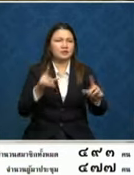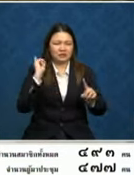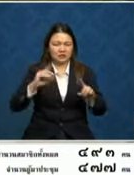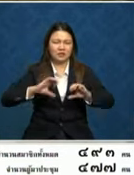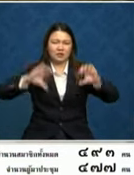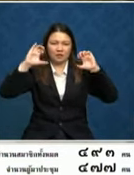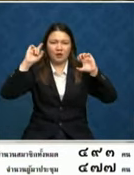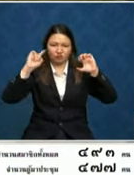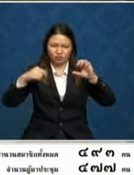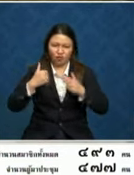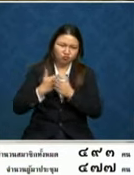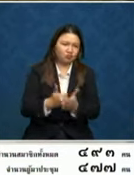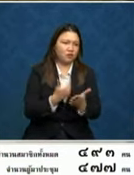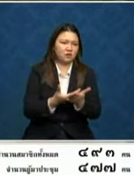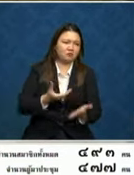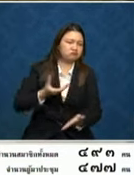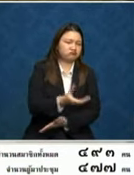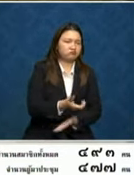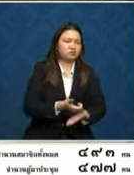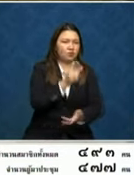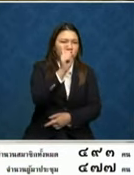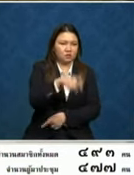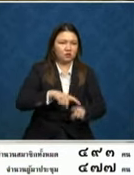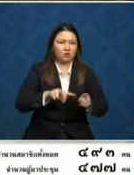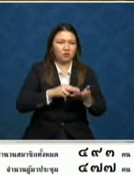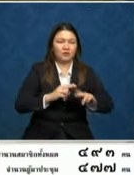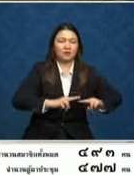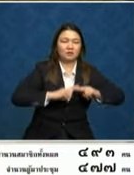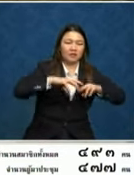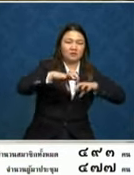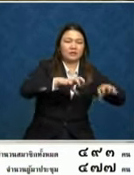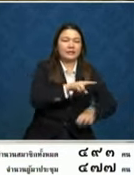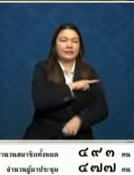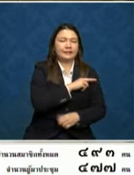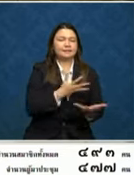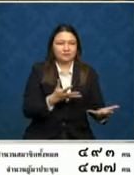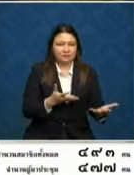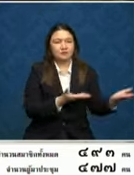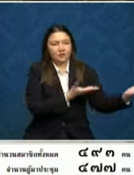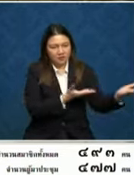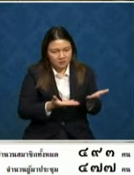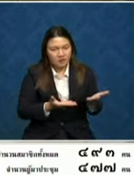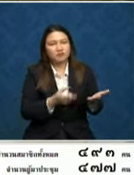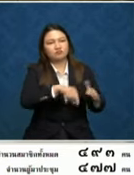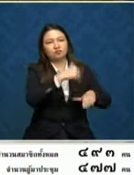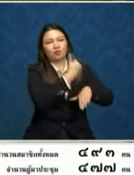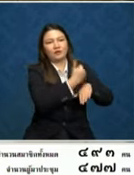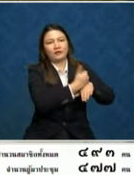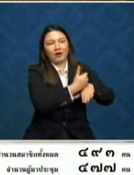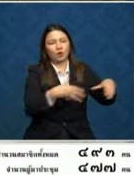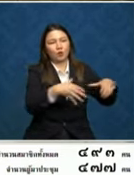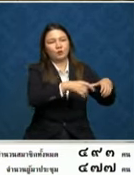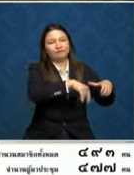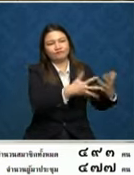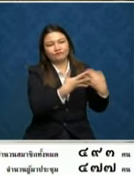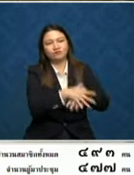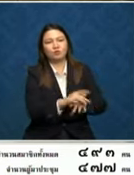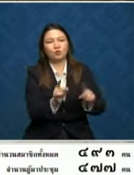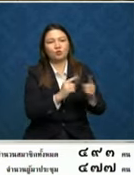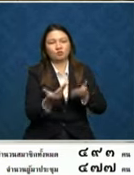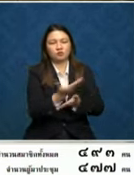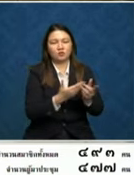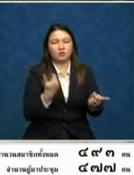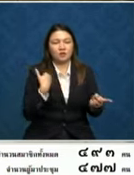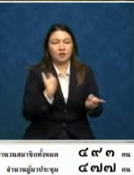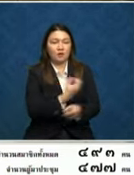ไปแต่ว่าเอกชนเป็นคนจัดเขาให้เจ้ายอดศึกเป็นประธานท่านเคยพูดกับผม